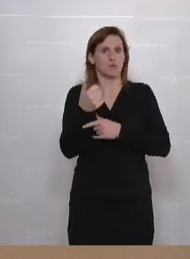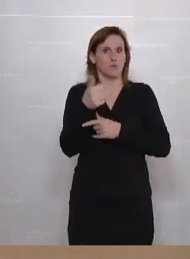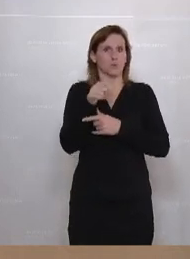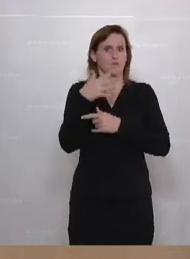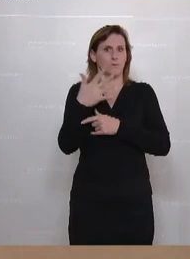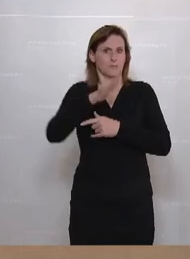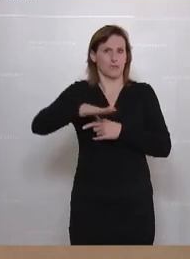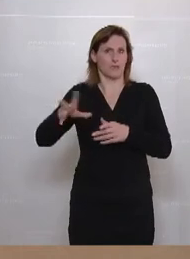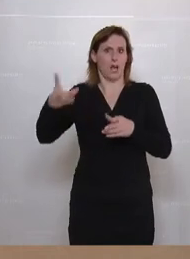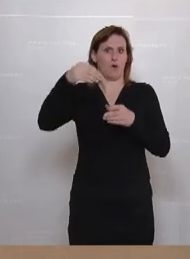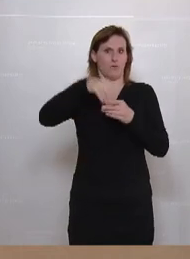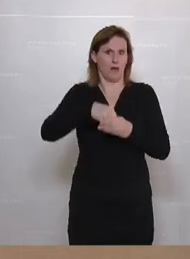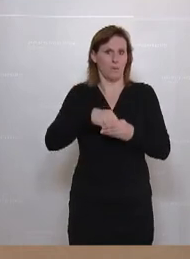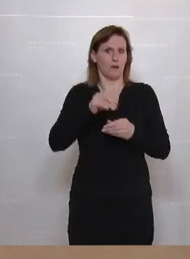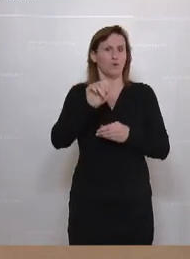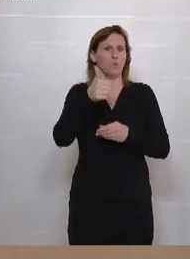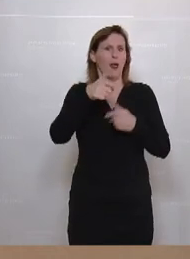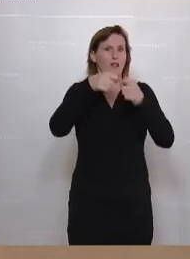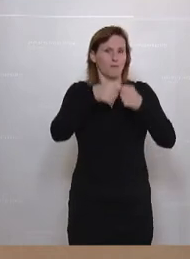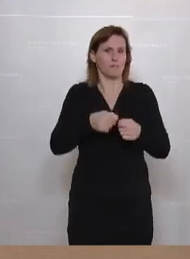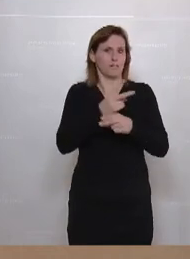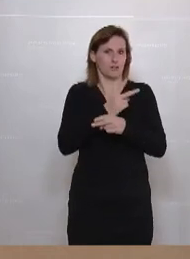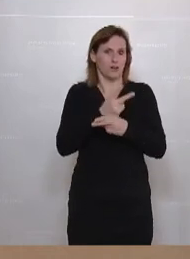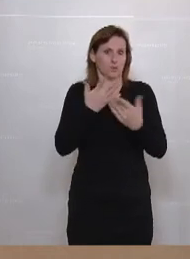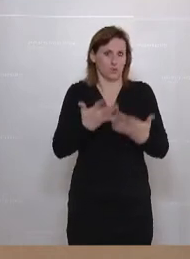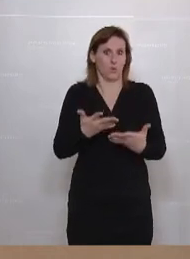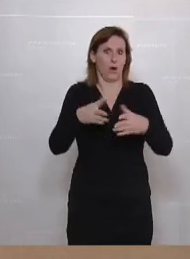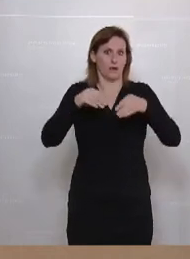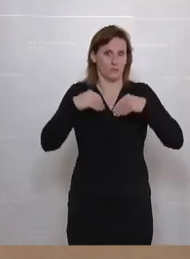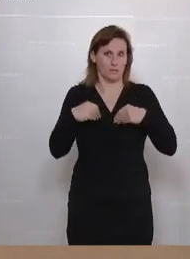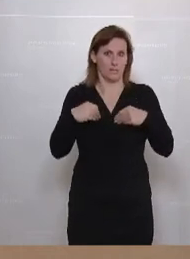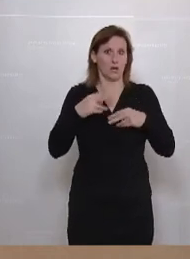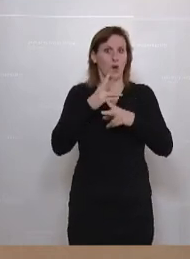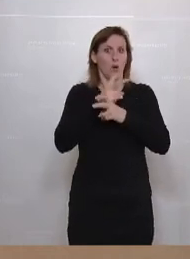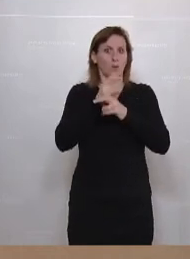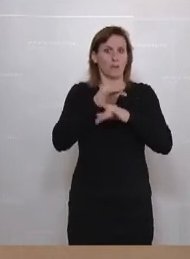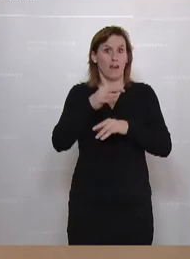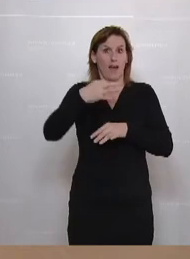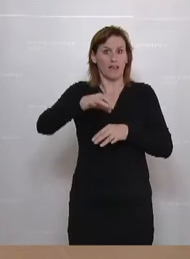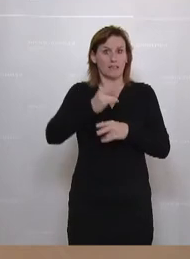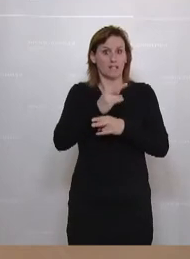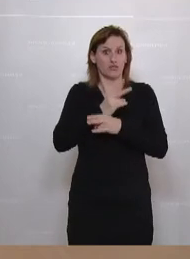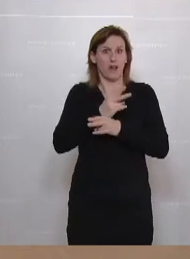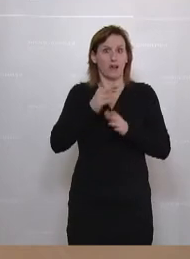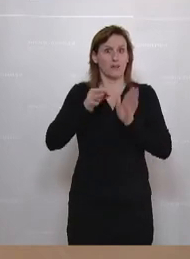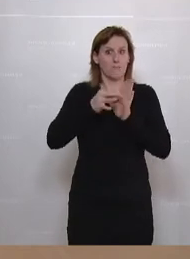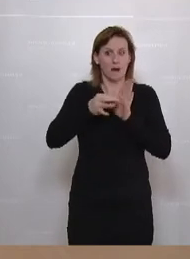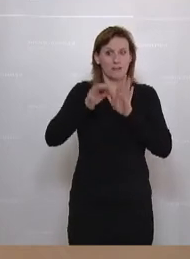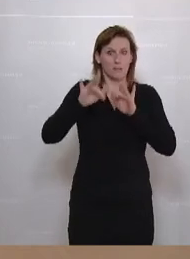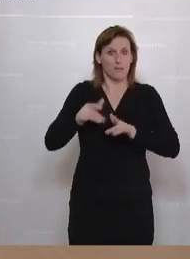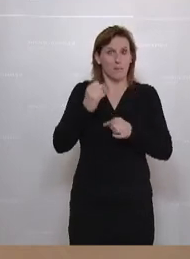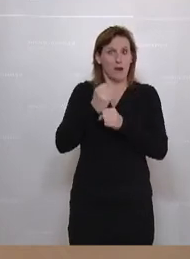und das haben nur 11 Mitgliedstaaten erklärt. Also hier immer wieder so zu tun, als hätte Österreich als einziger Staat diese Maßnahmen ergriffen und das wären wir